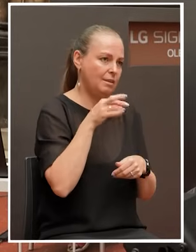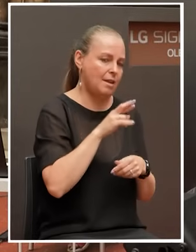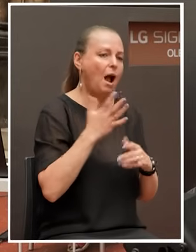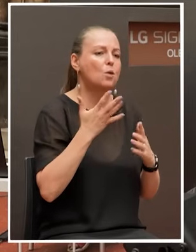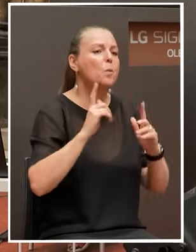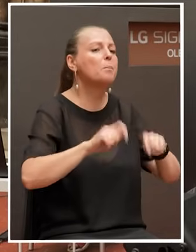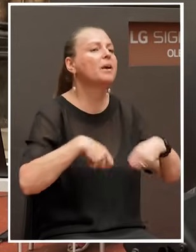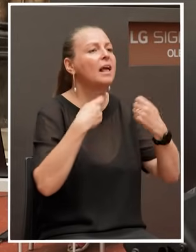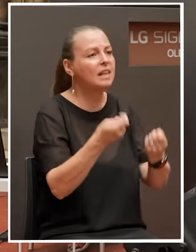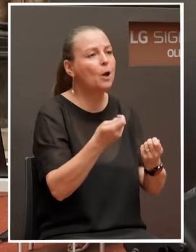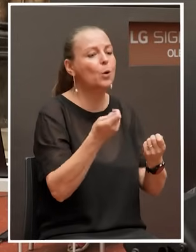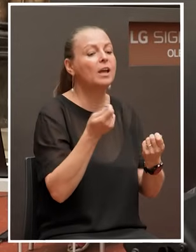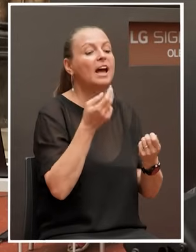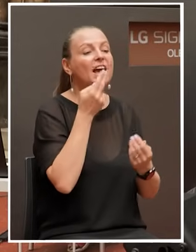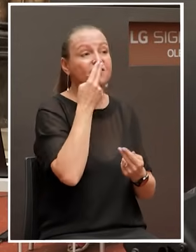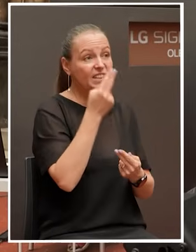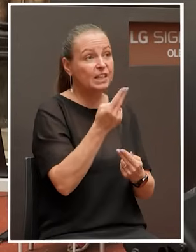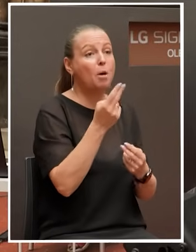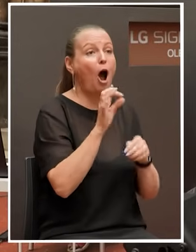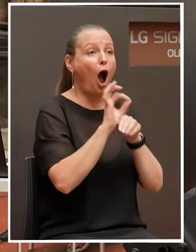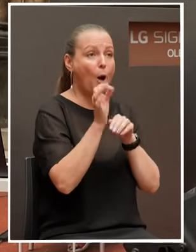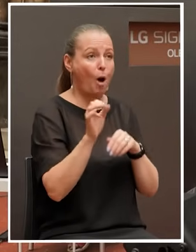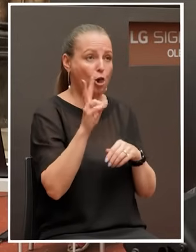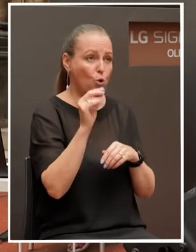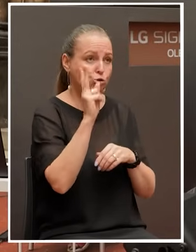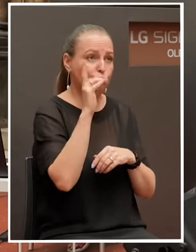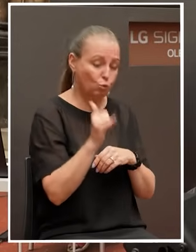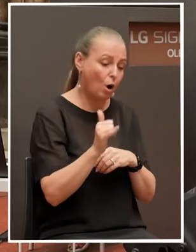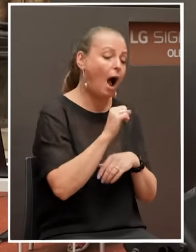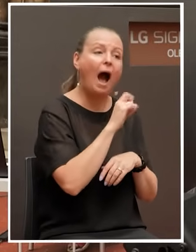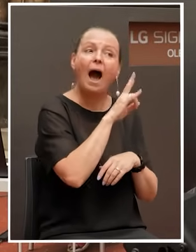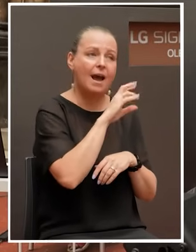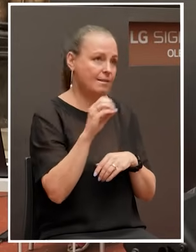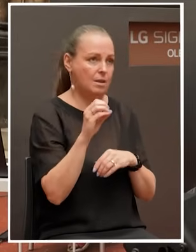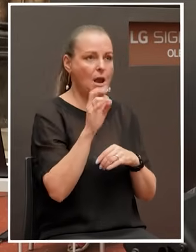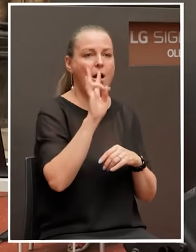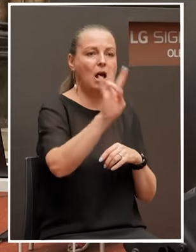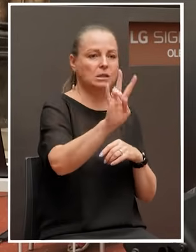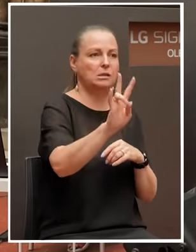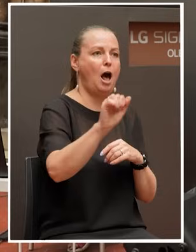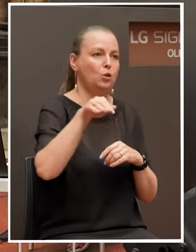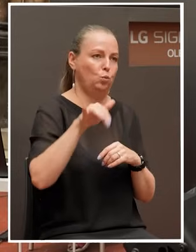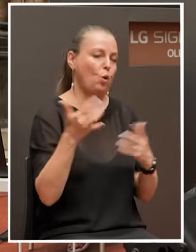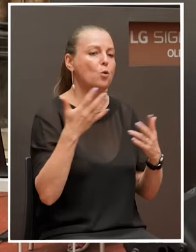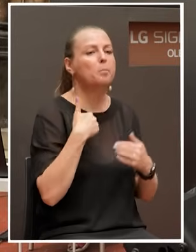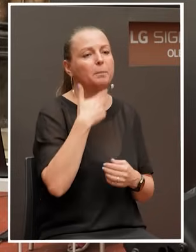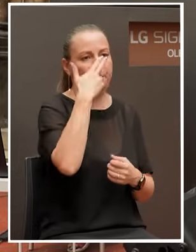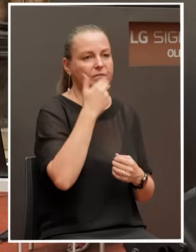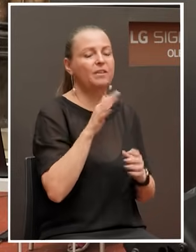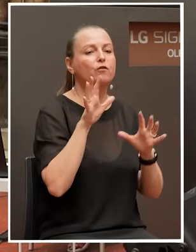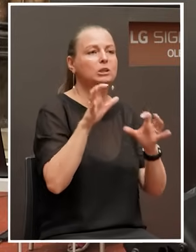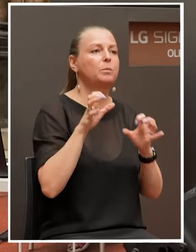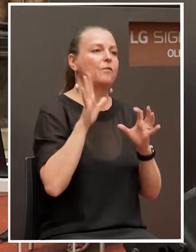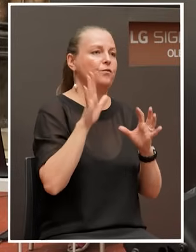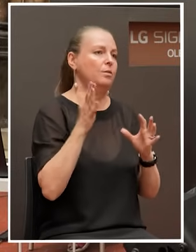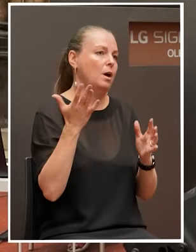передающих видимую оболочку, зыбящуюся оболочку мира, а не константу, которую мы привыкли